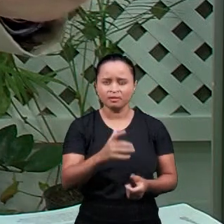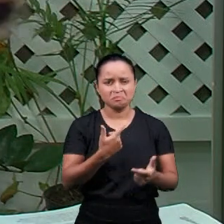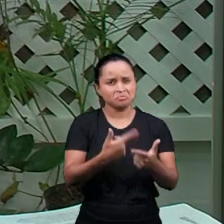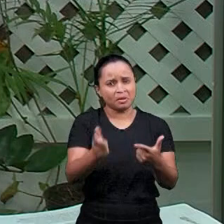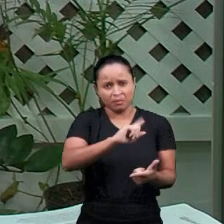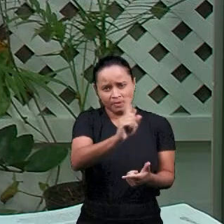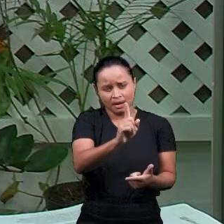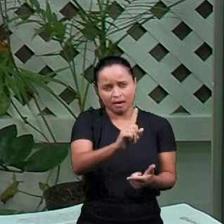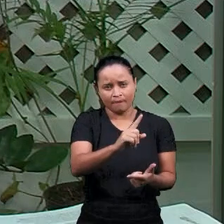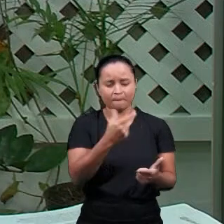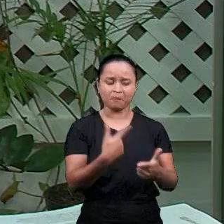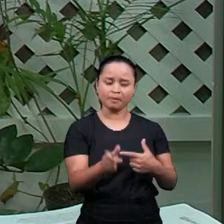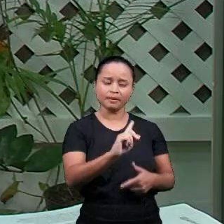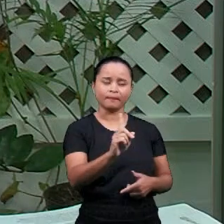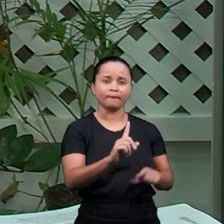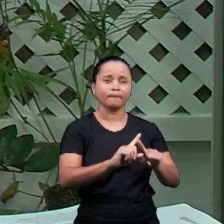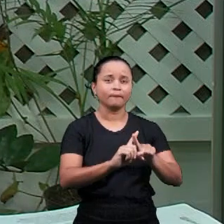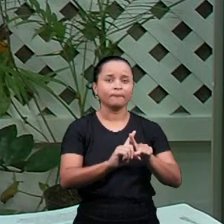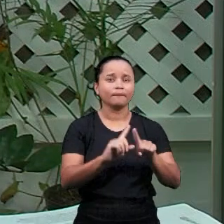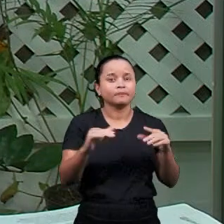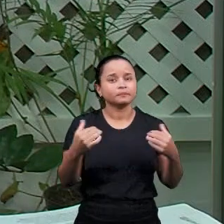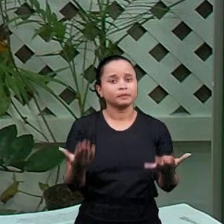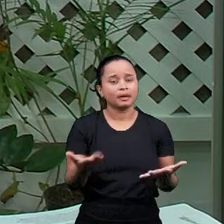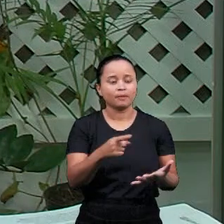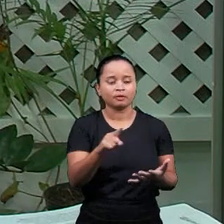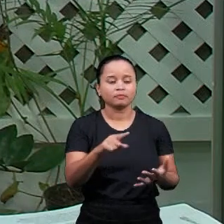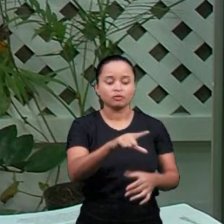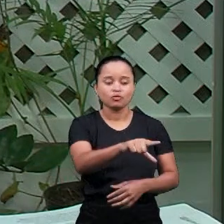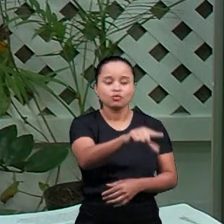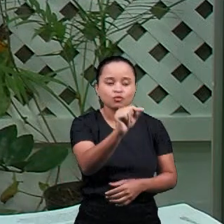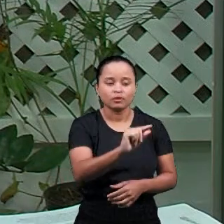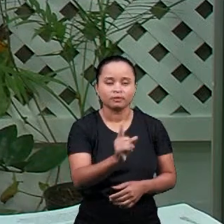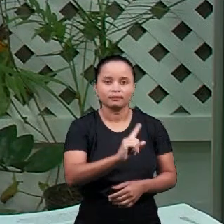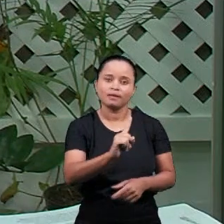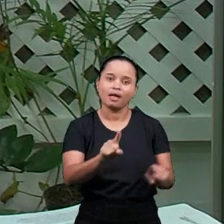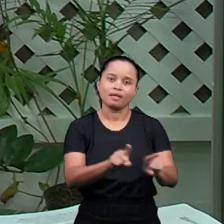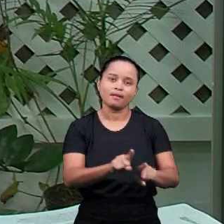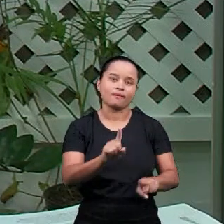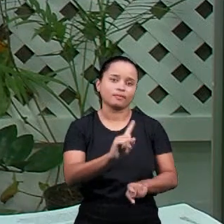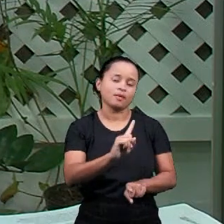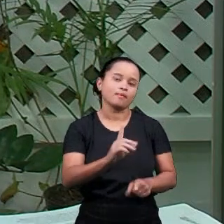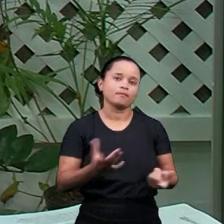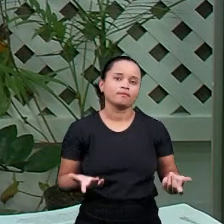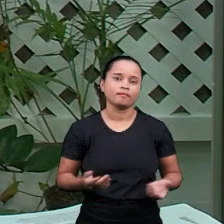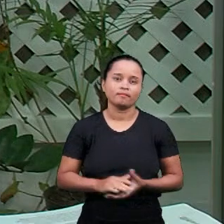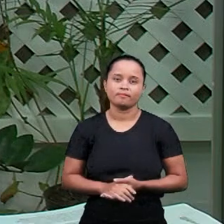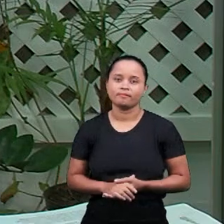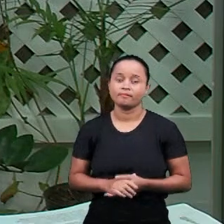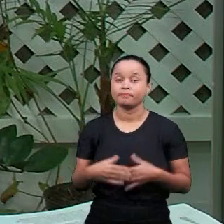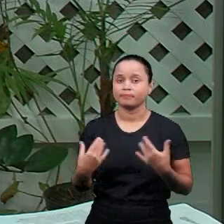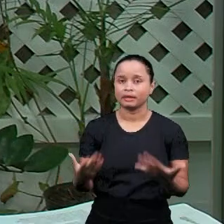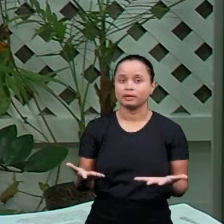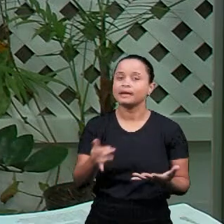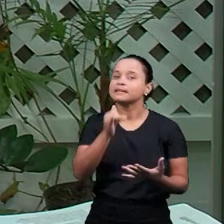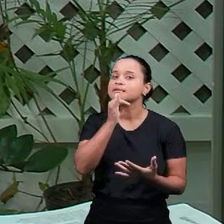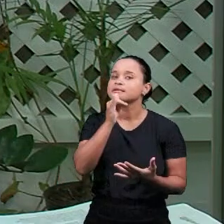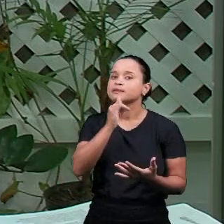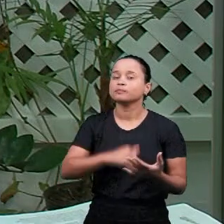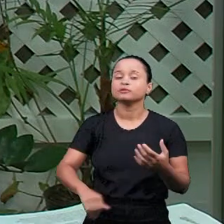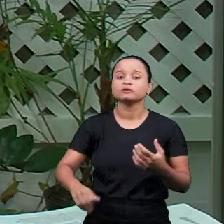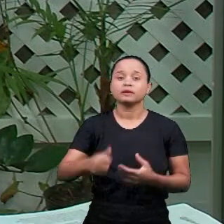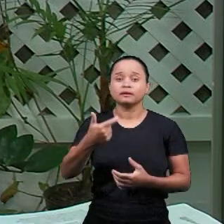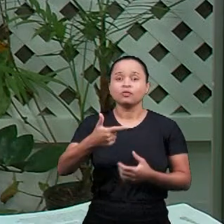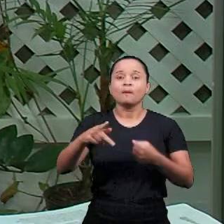Pas de souci, pas de problème. Donc, il ne sera pas choisi. Et là, nous avons par exemple 2